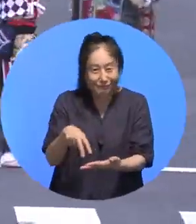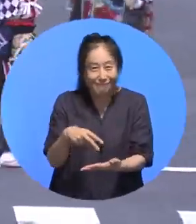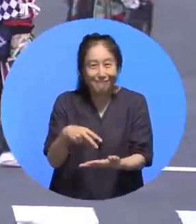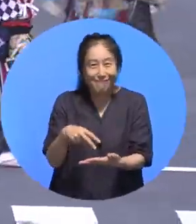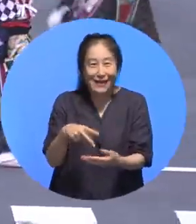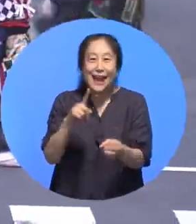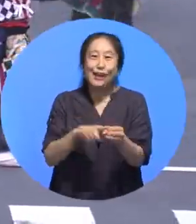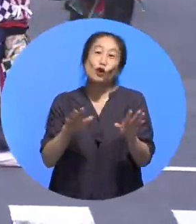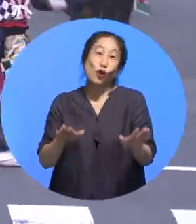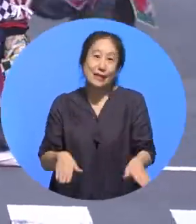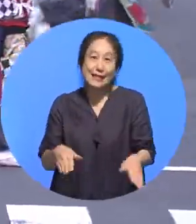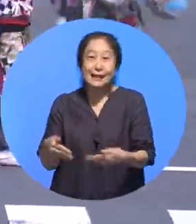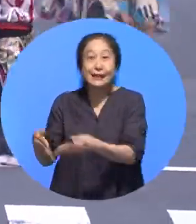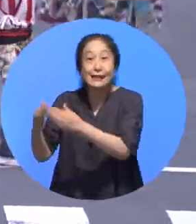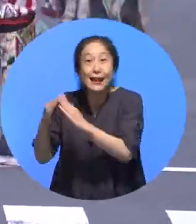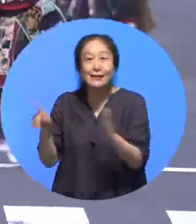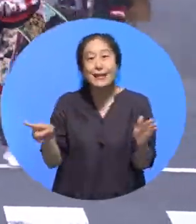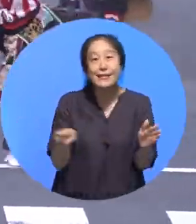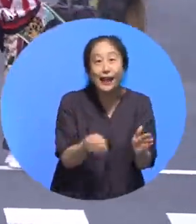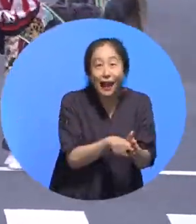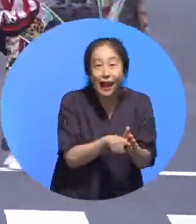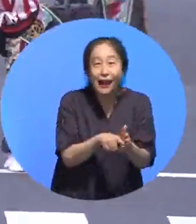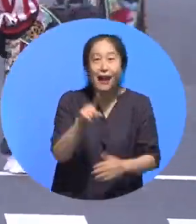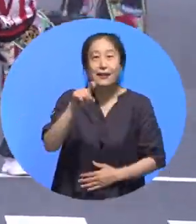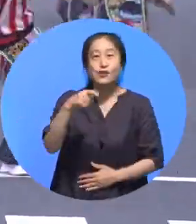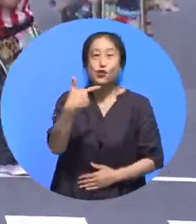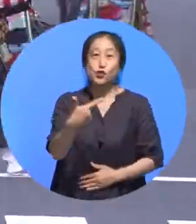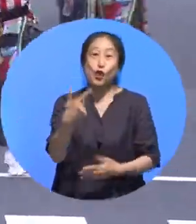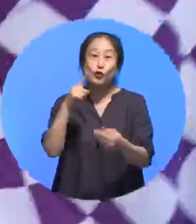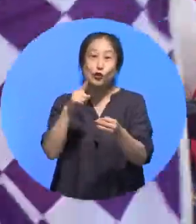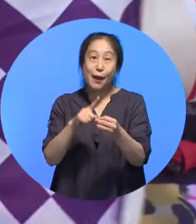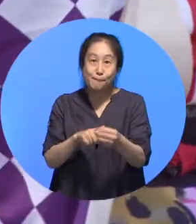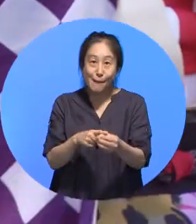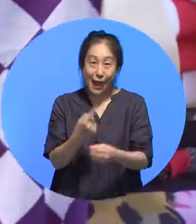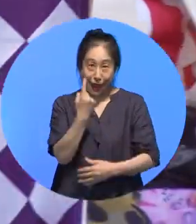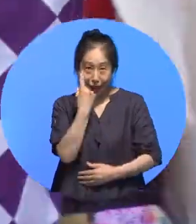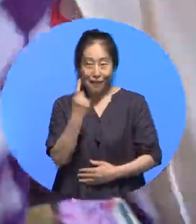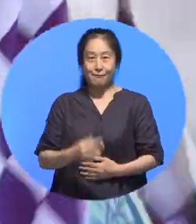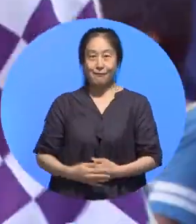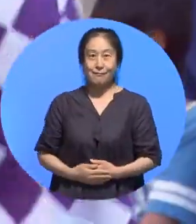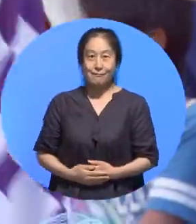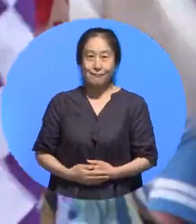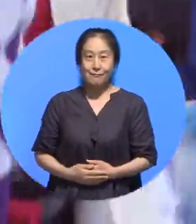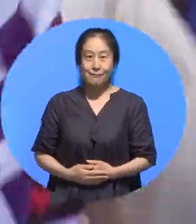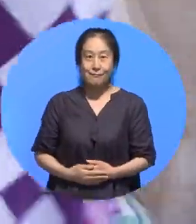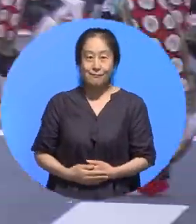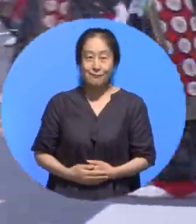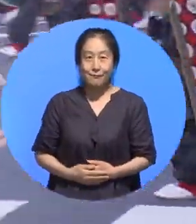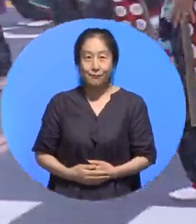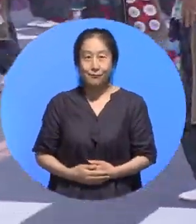が参加するファミリーイチームで今年月16年目を迎え